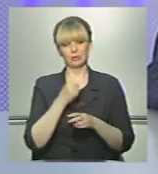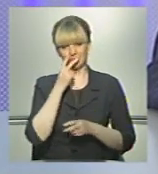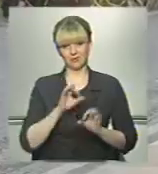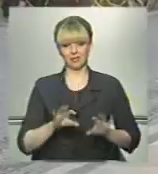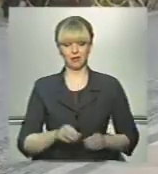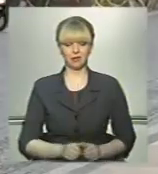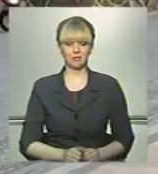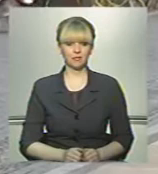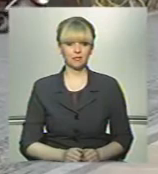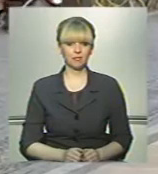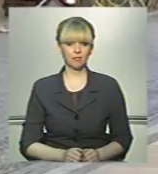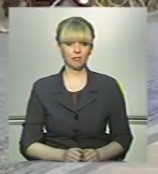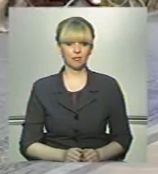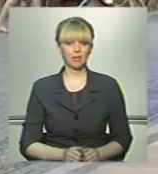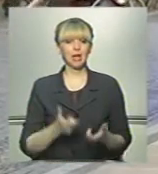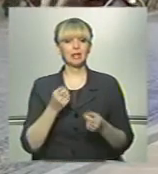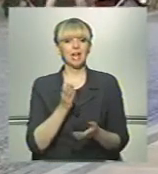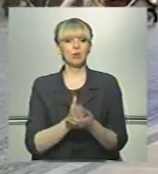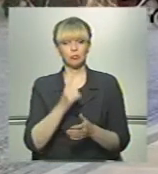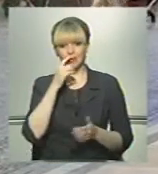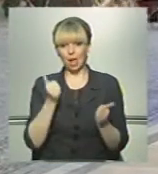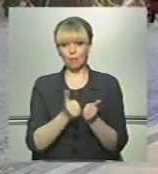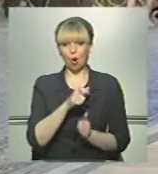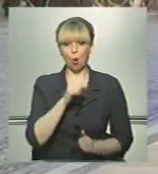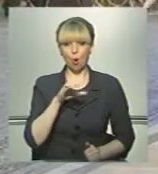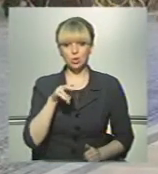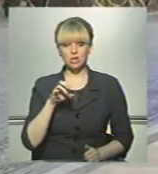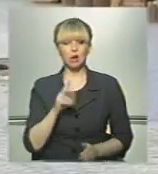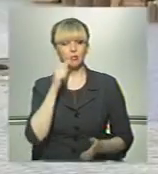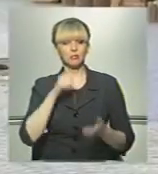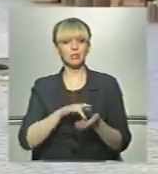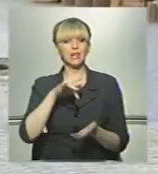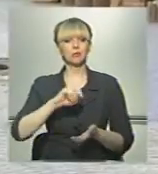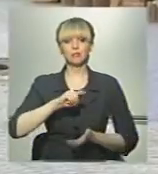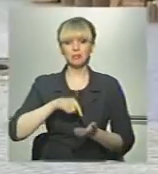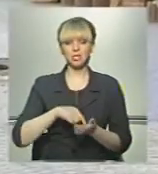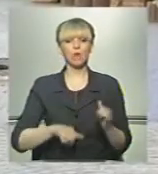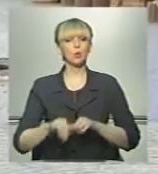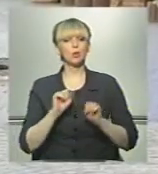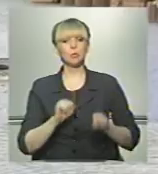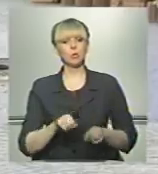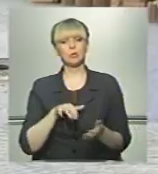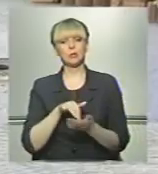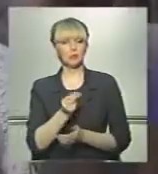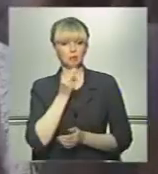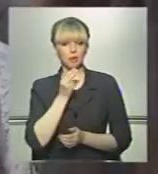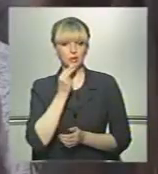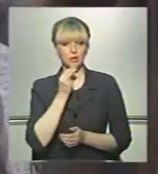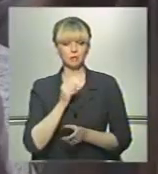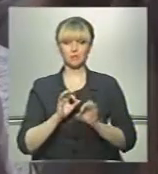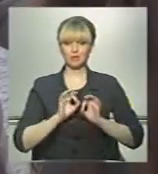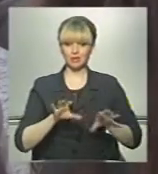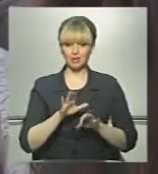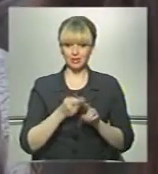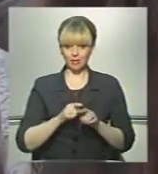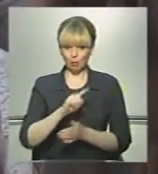далі. Де розташований найближчий хостел? Як потрапити до центру міста? Куди можна піти поїсти? Віта розповідає,